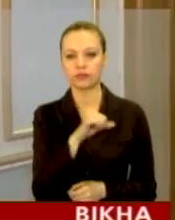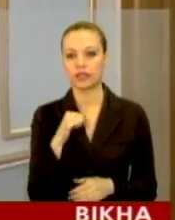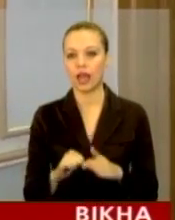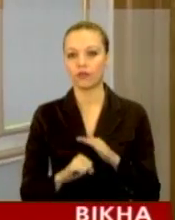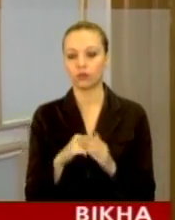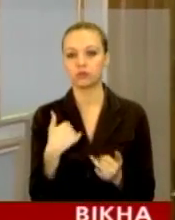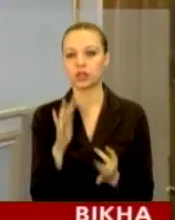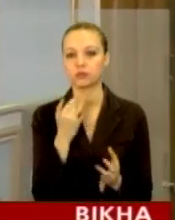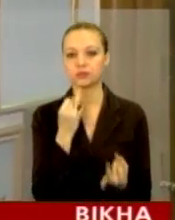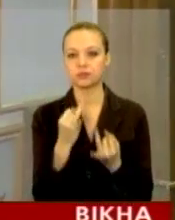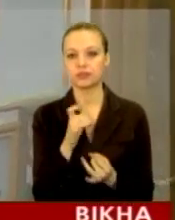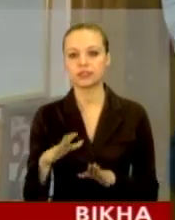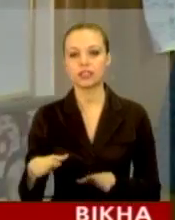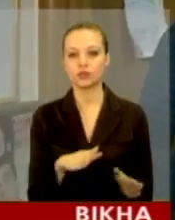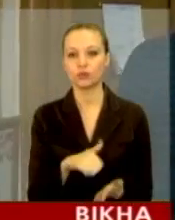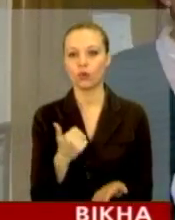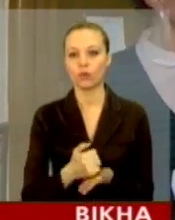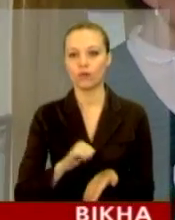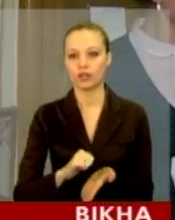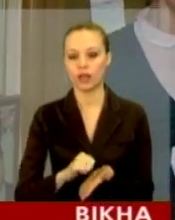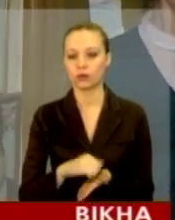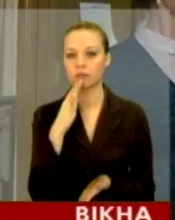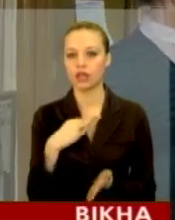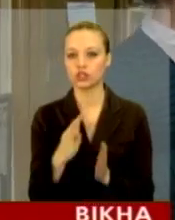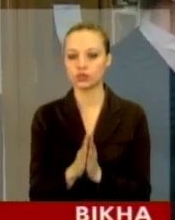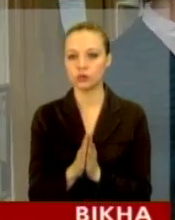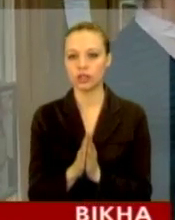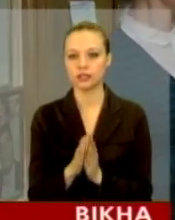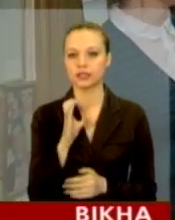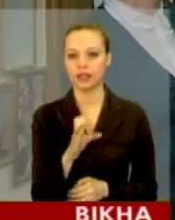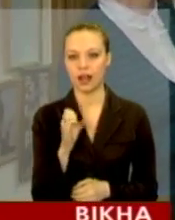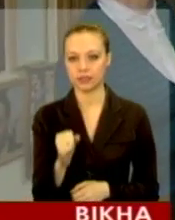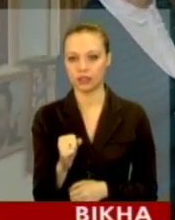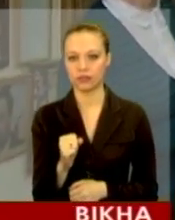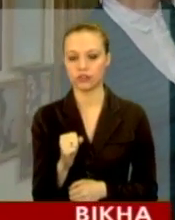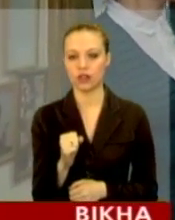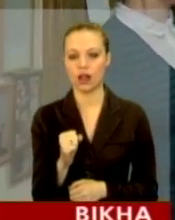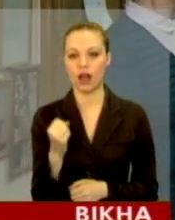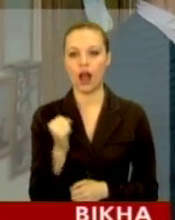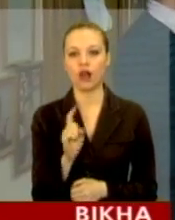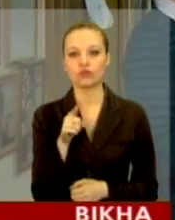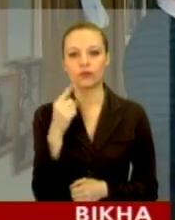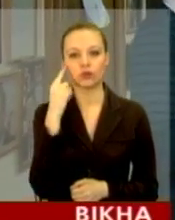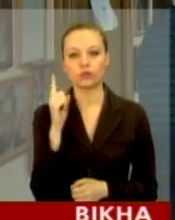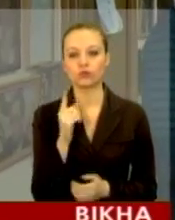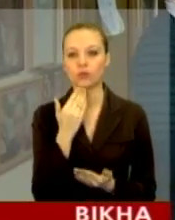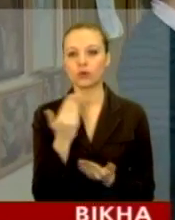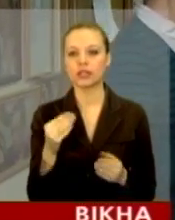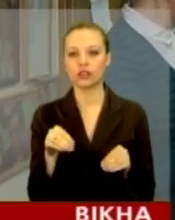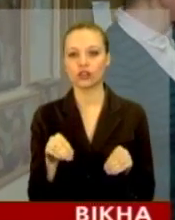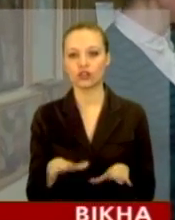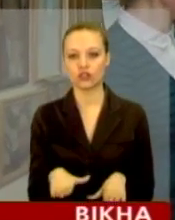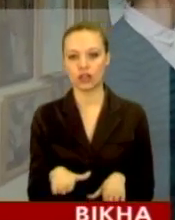Зараз ми поспілкуємося з заступником головного редактора. Скажіть, будь ласка, Сергій Олександрович, що ви думаєте по поводу останнього